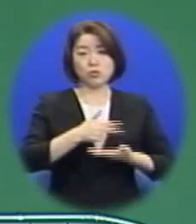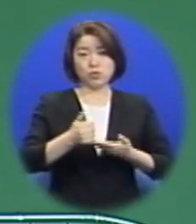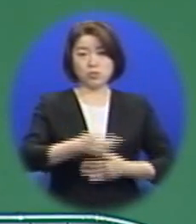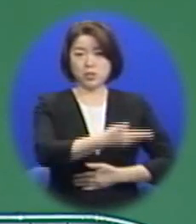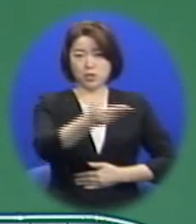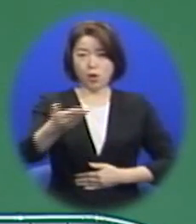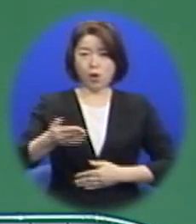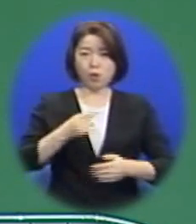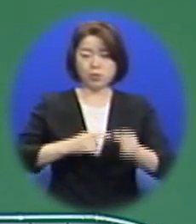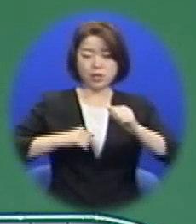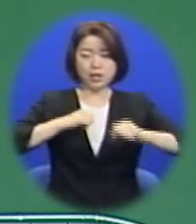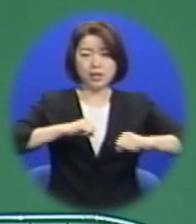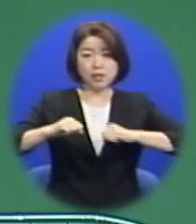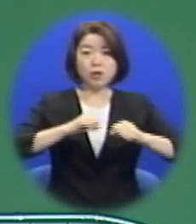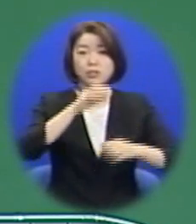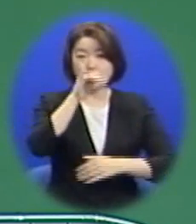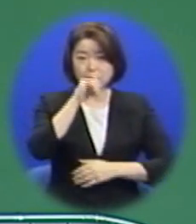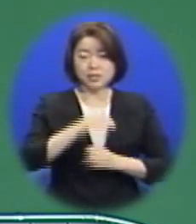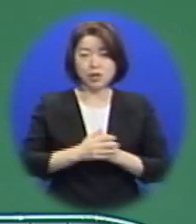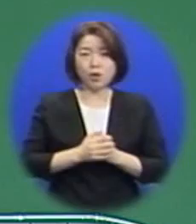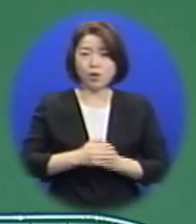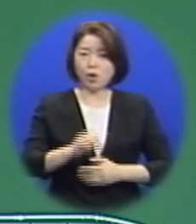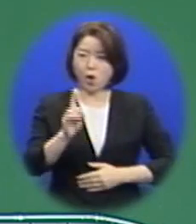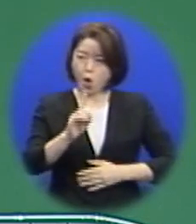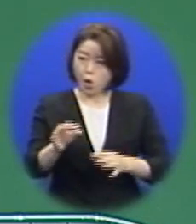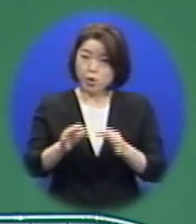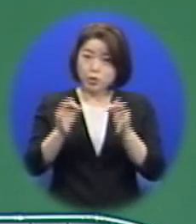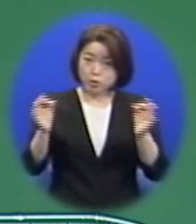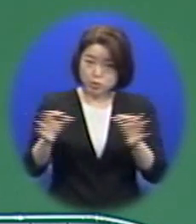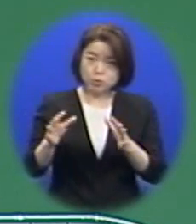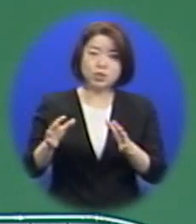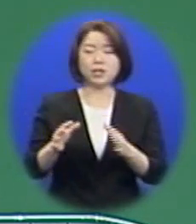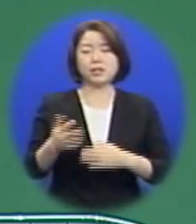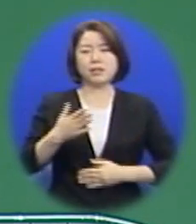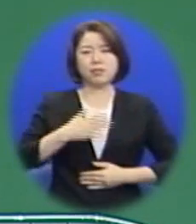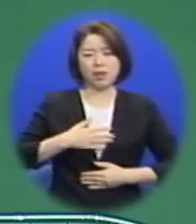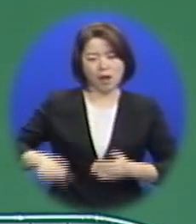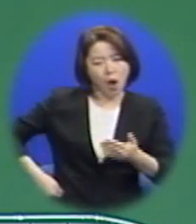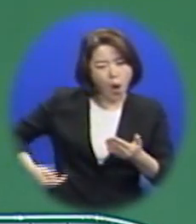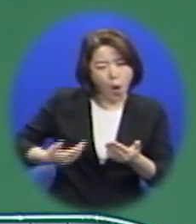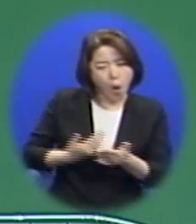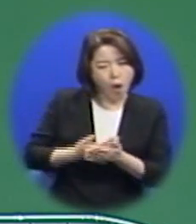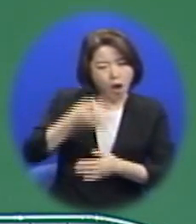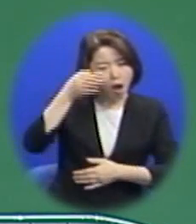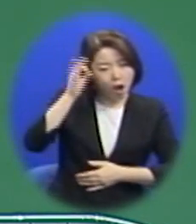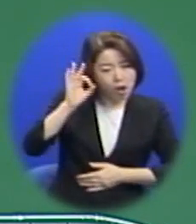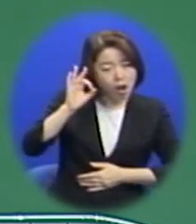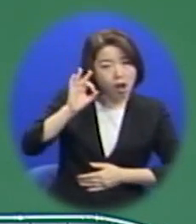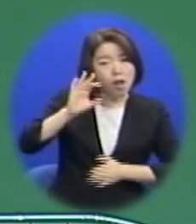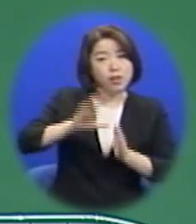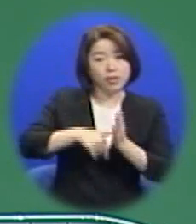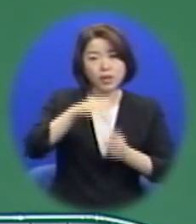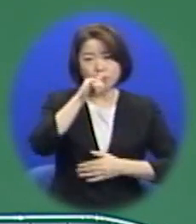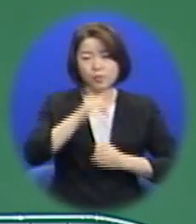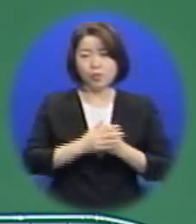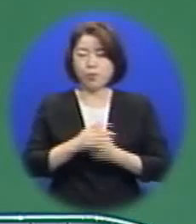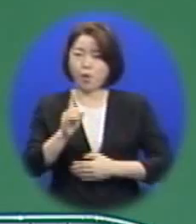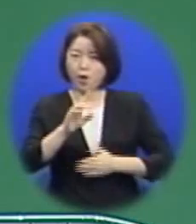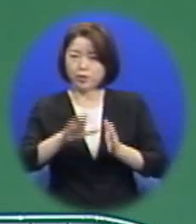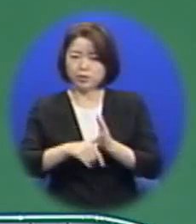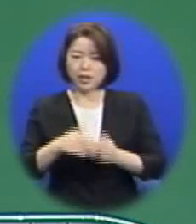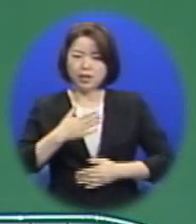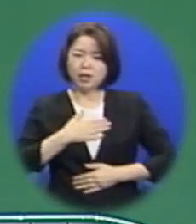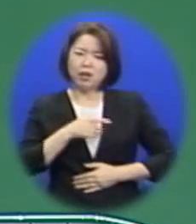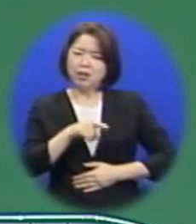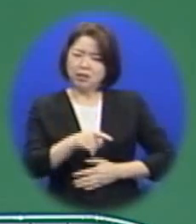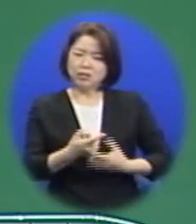역사하십니다. 어떤 순간에는 내가 회개해야 될 것이 깨달아지기도 하고 어떤 때는 내가 이렇게 살면